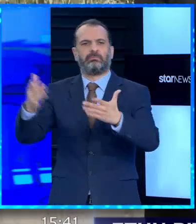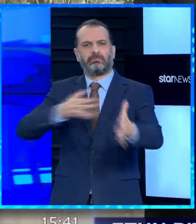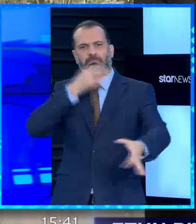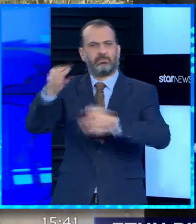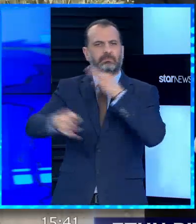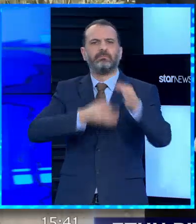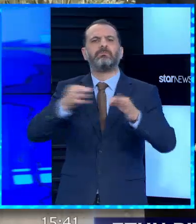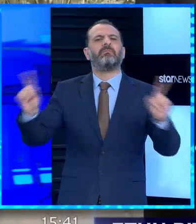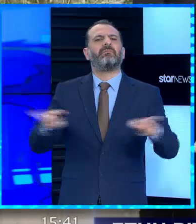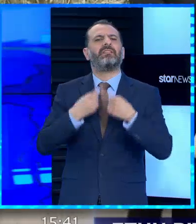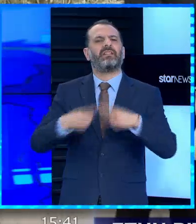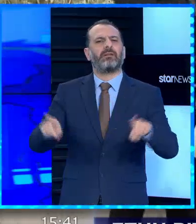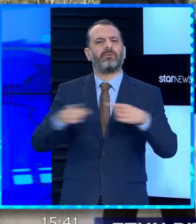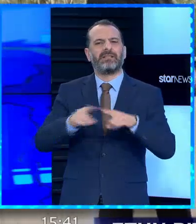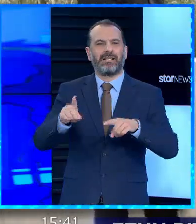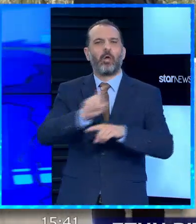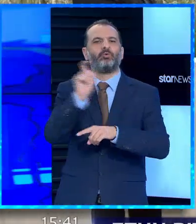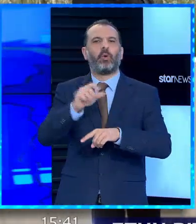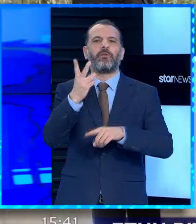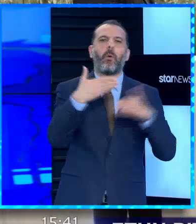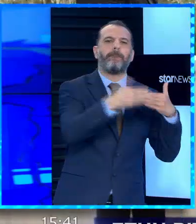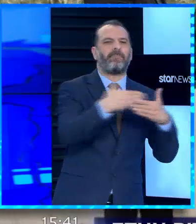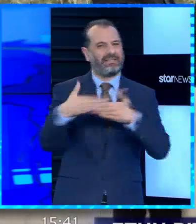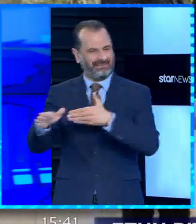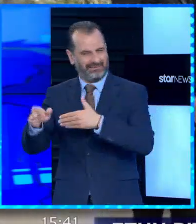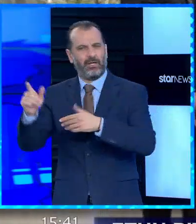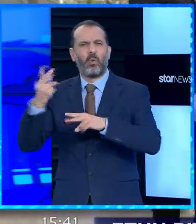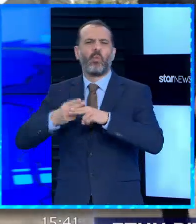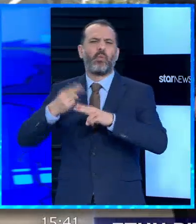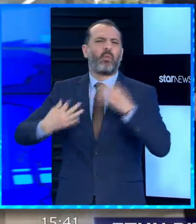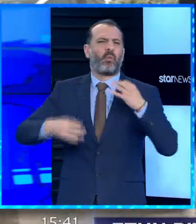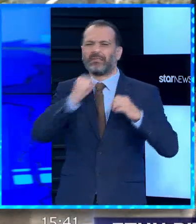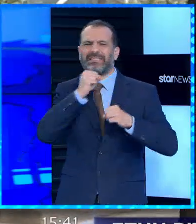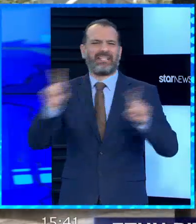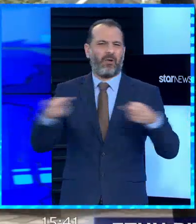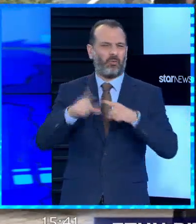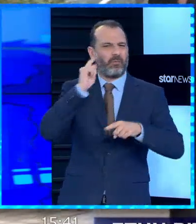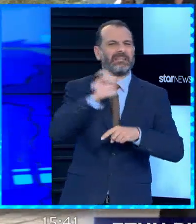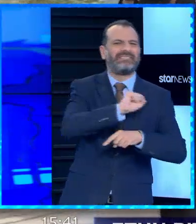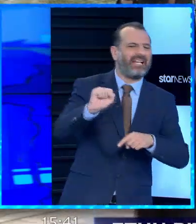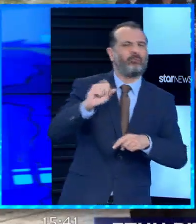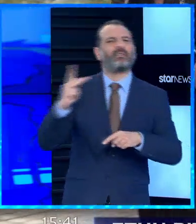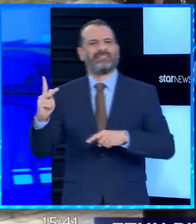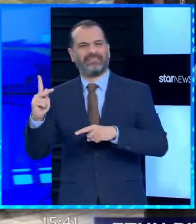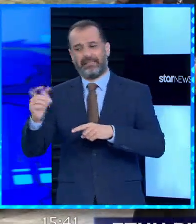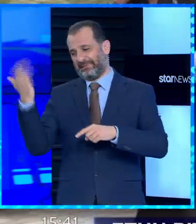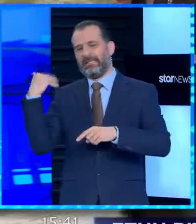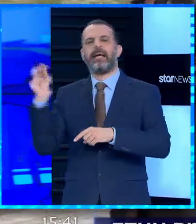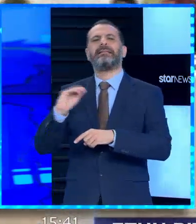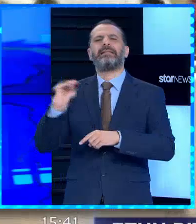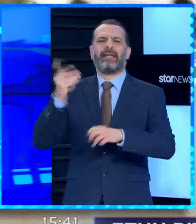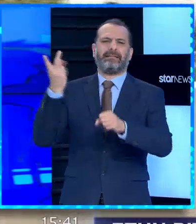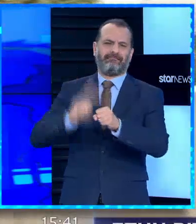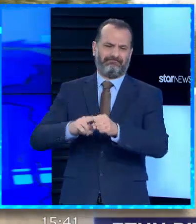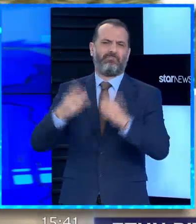το αγαπημένο του τραγούδι «Δύο πόρτες έχει η ζωή» με τη φωνή του Στέλιου Καζαντζίδη. Ο Θεόδωρος Πάγκαλος, όπως είπε, έφυγε από τη ζωή την περασμένη Τετάρτη, ήρεμα στο σπίτι του